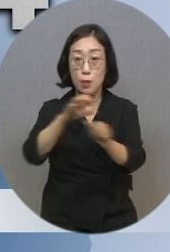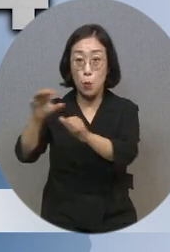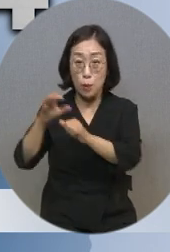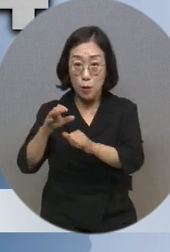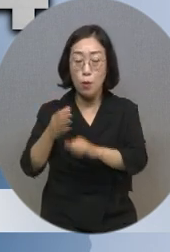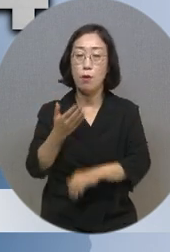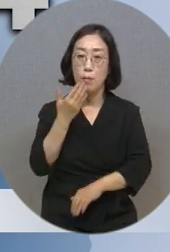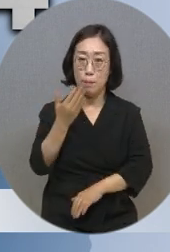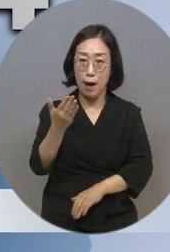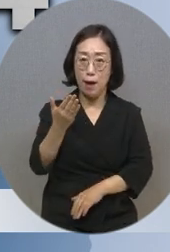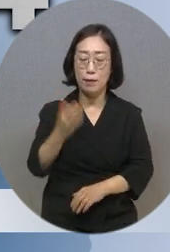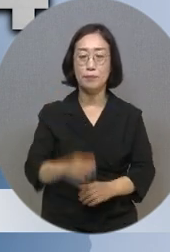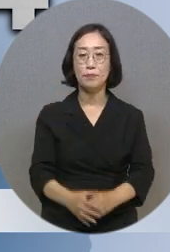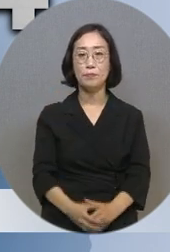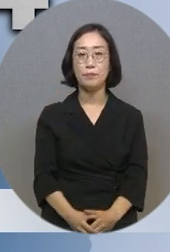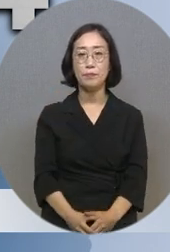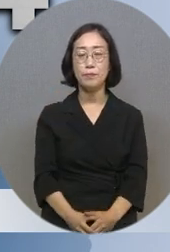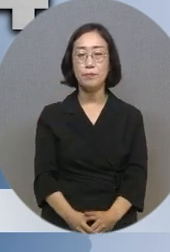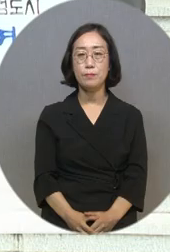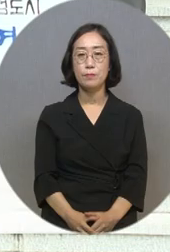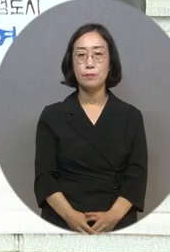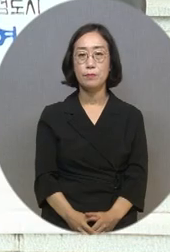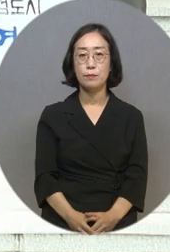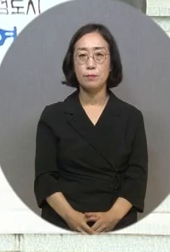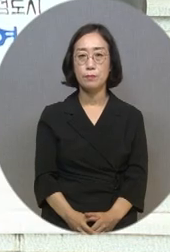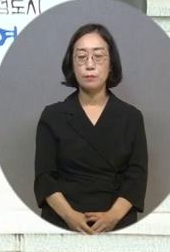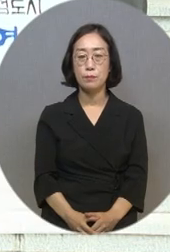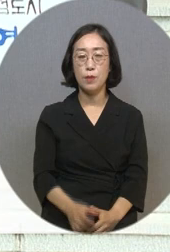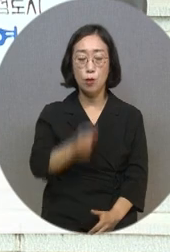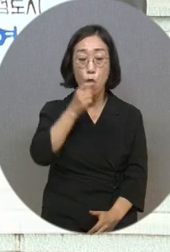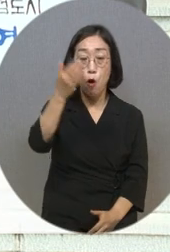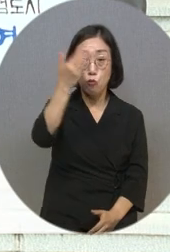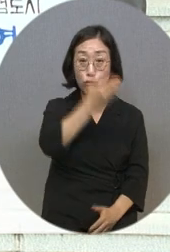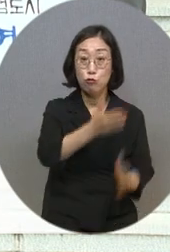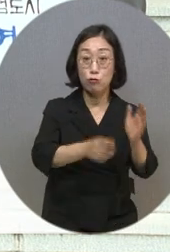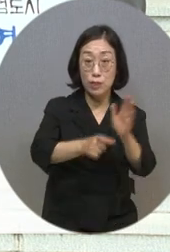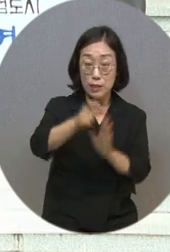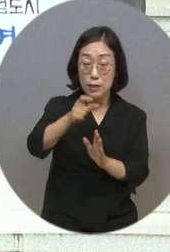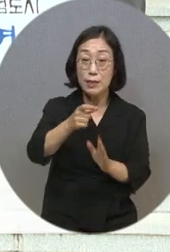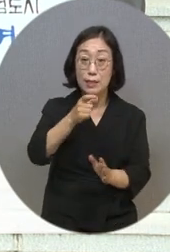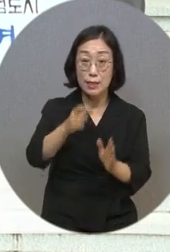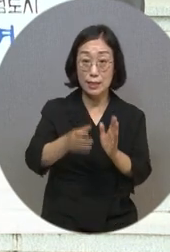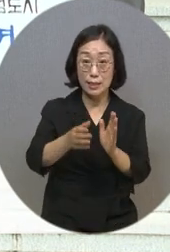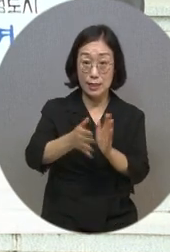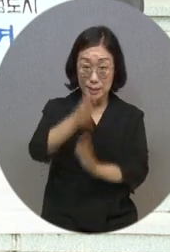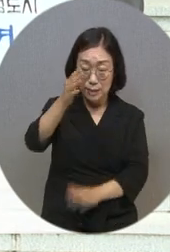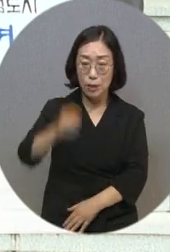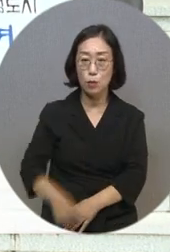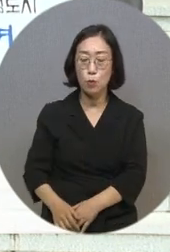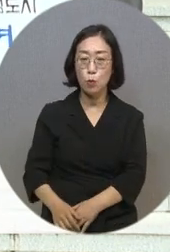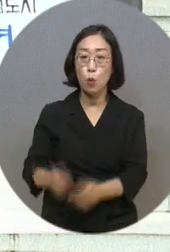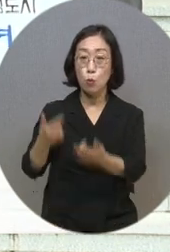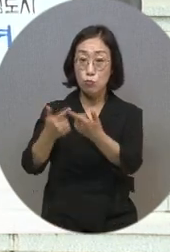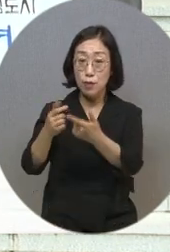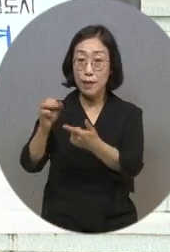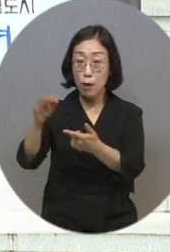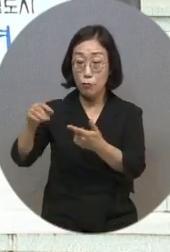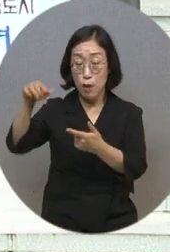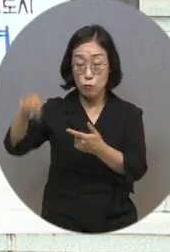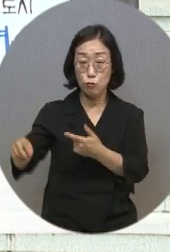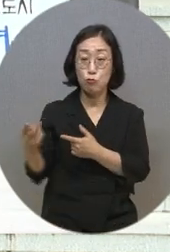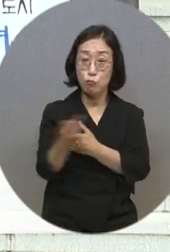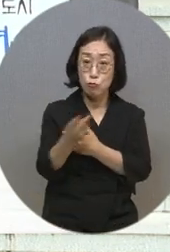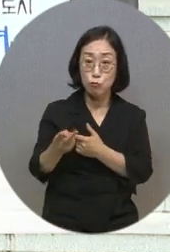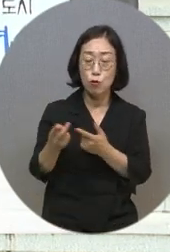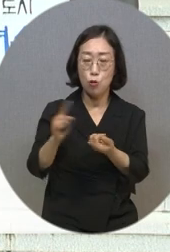보이는데요. 이영춘 기자입니다. 전라남도 여수시와 부산광역시 해운대구가 양도시의